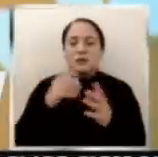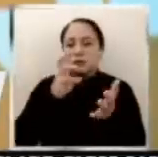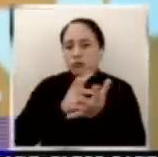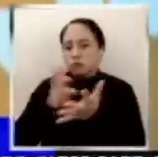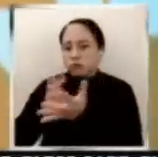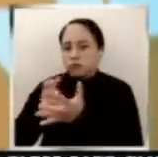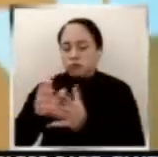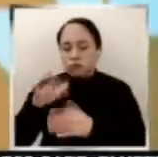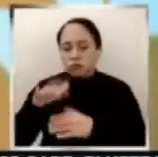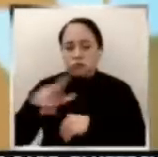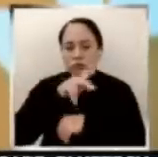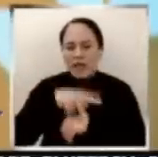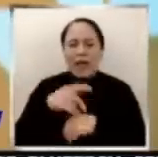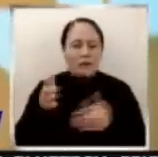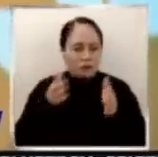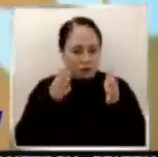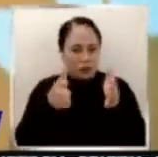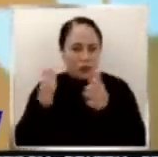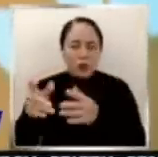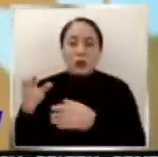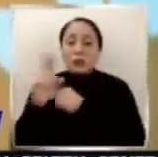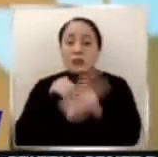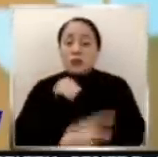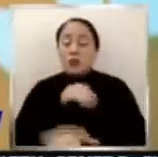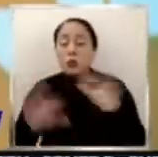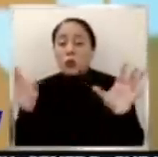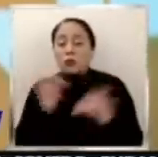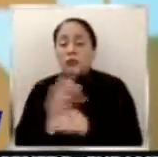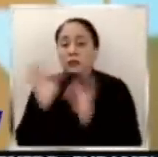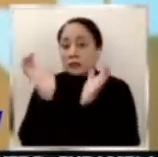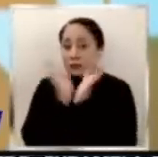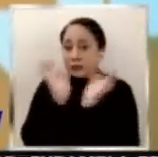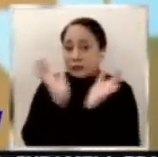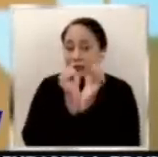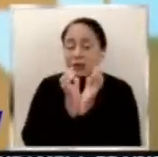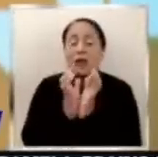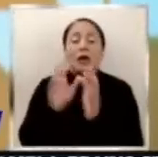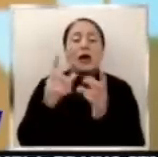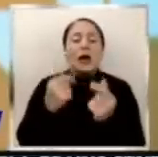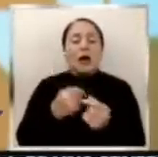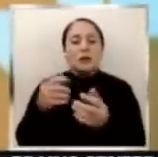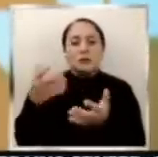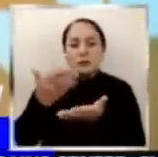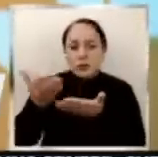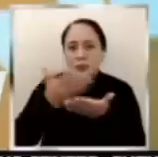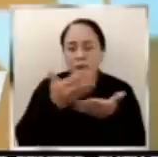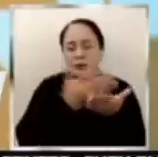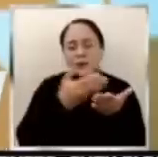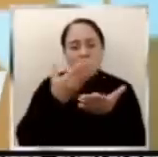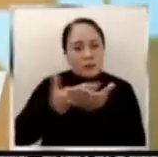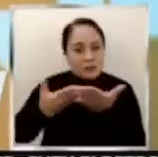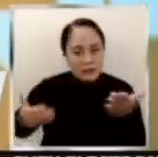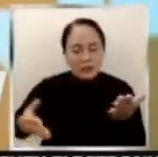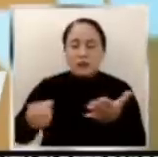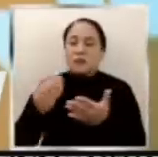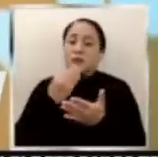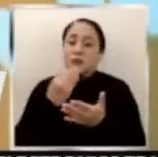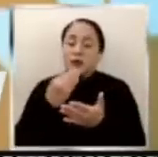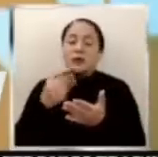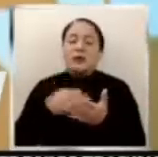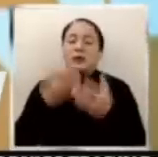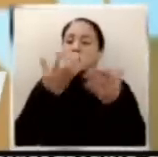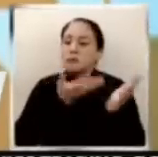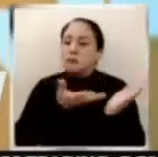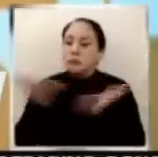tayong modality kung saan yung regional offices ng DSWD ang nagpo-procure ng raw materials ng mga pagkain at ipinapasa sa mga